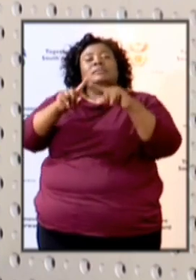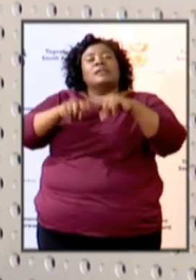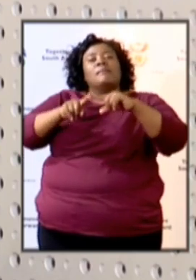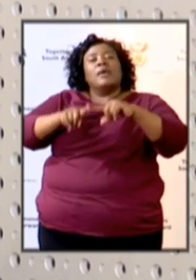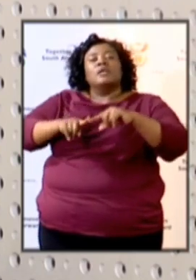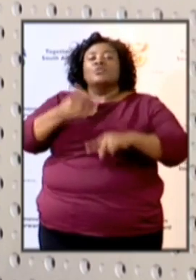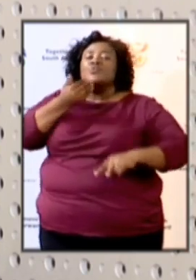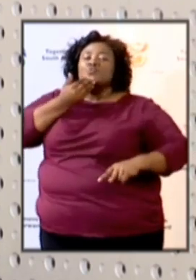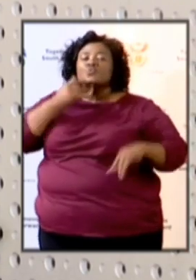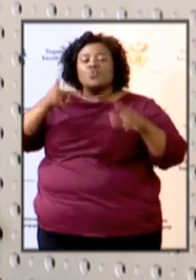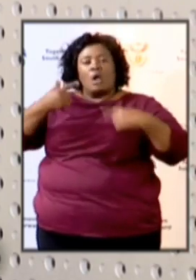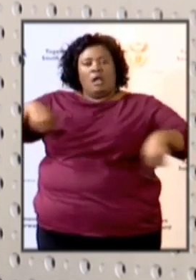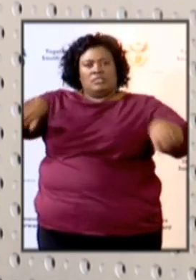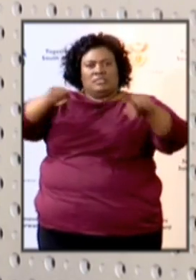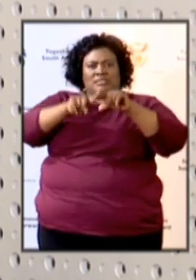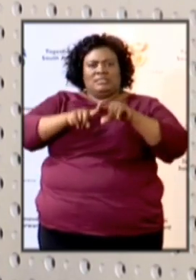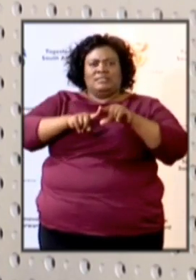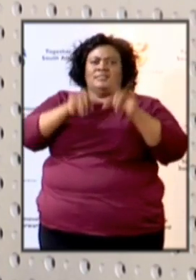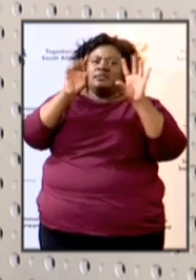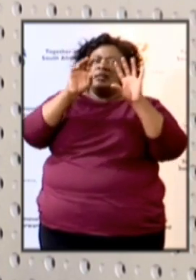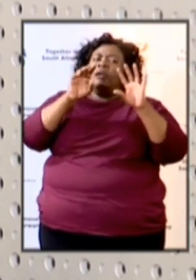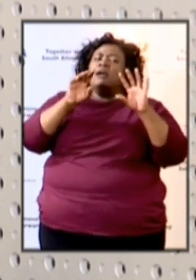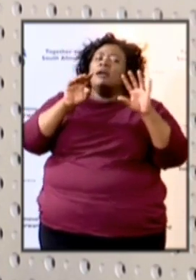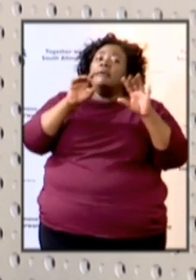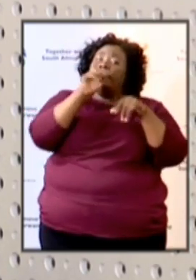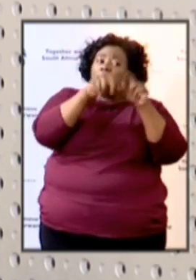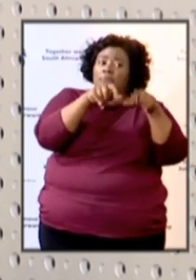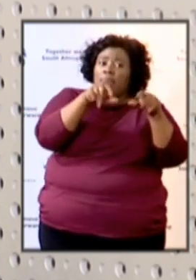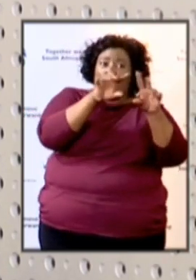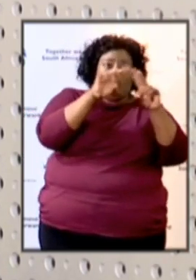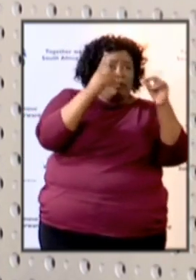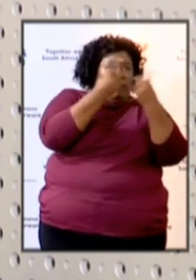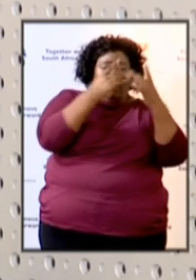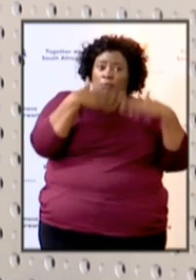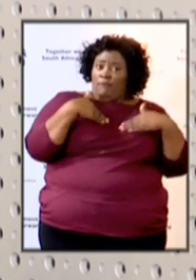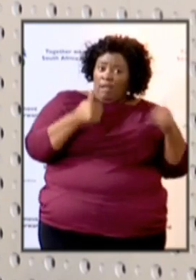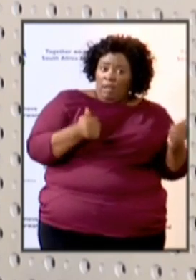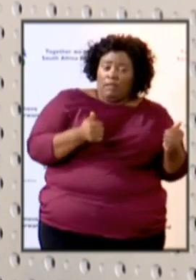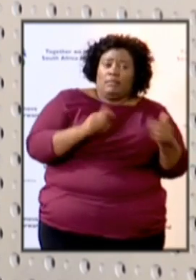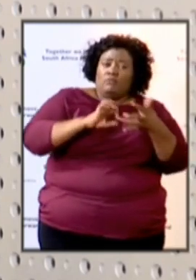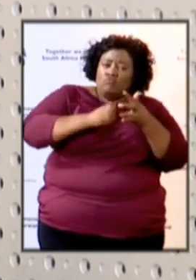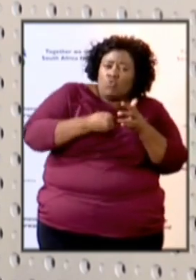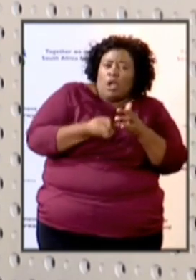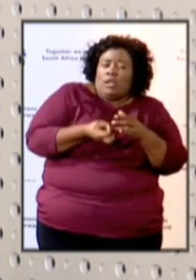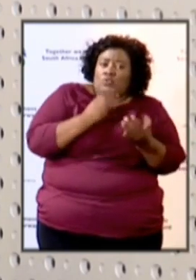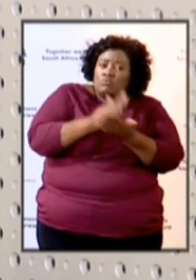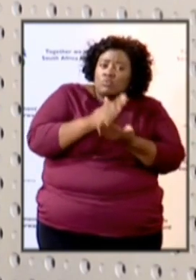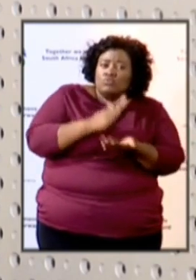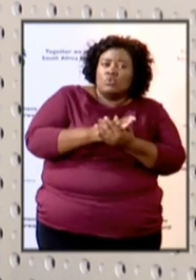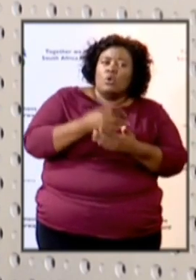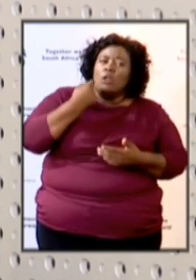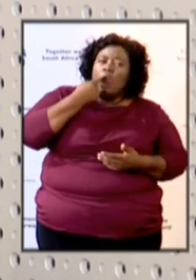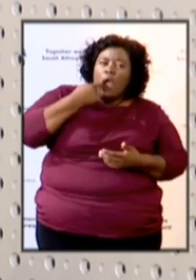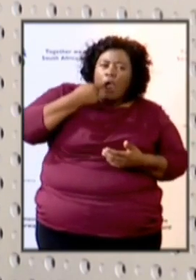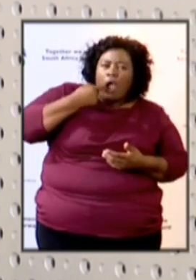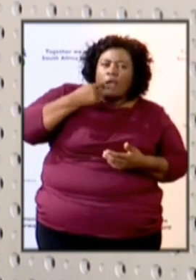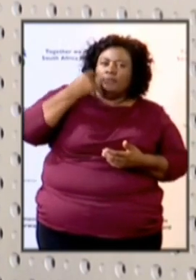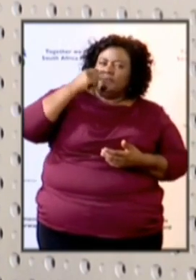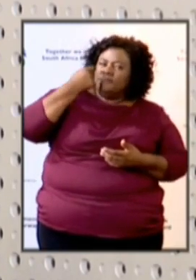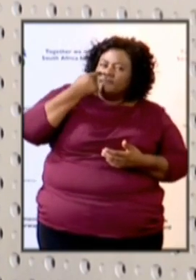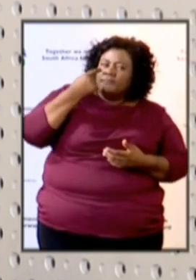Nabezempilo bayazama ukuscreena, ukutesta ukuthi ngempela sikwazi ukubhekana